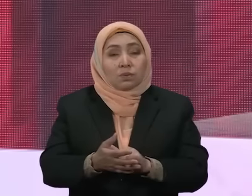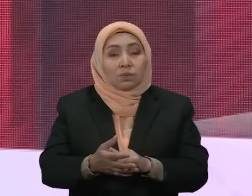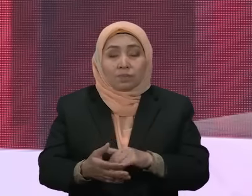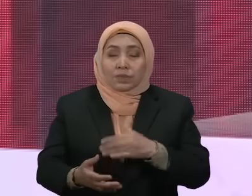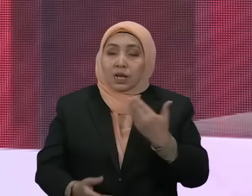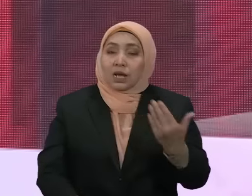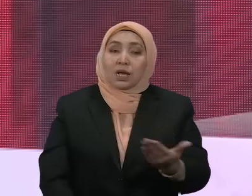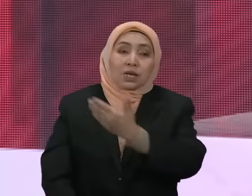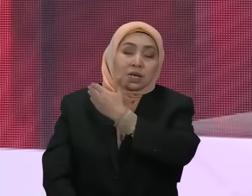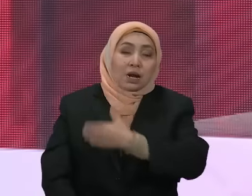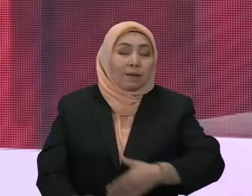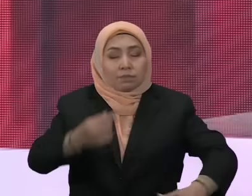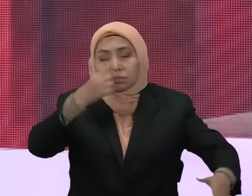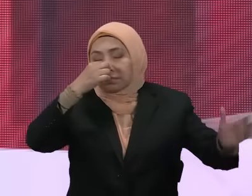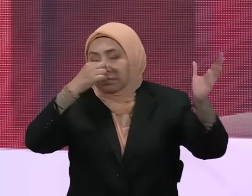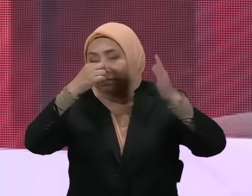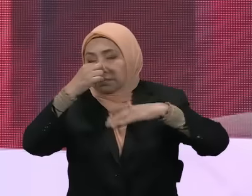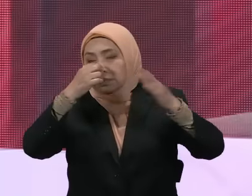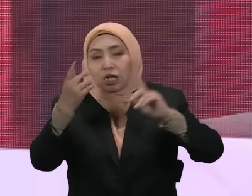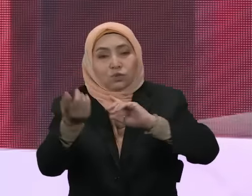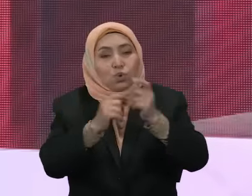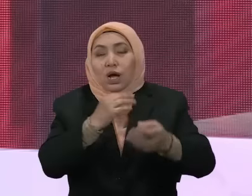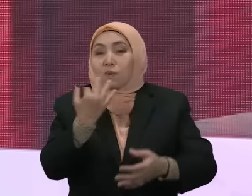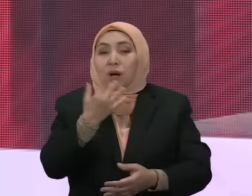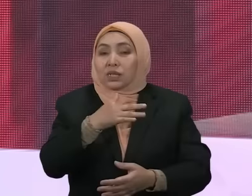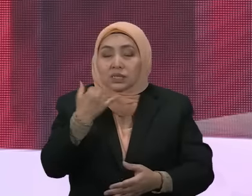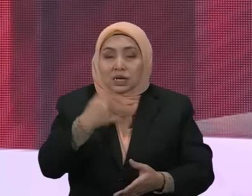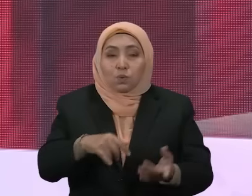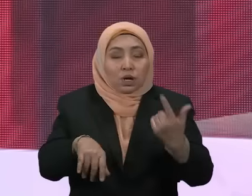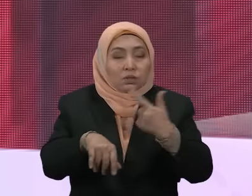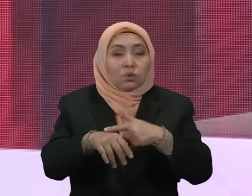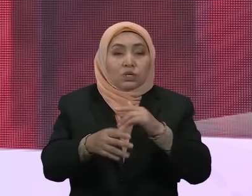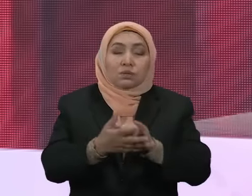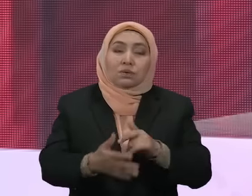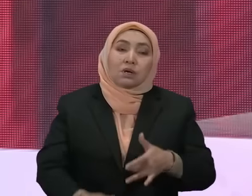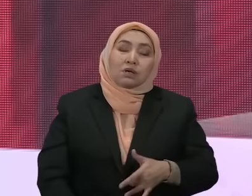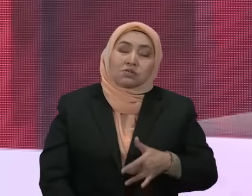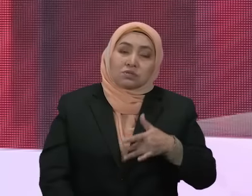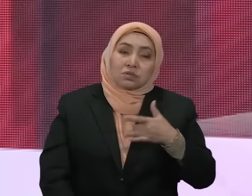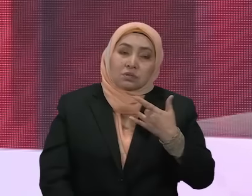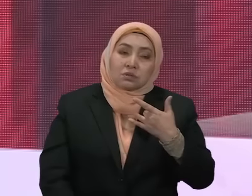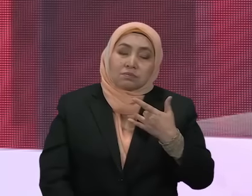ya, salam. Dah berbaunya dengan dah bertukar warnanya dan pada waktu itu merasakan bahawa